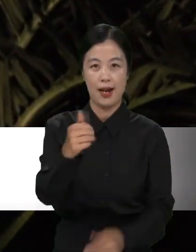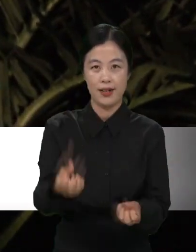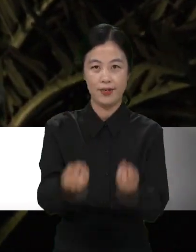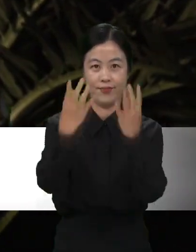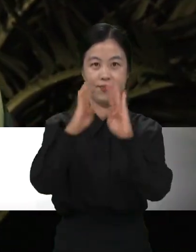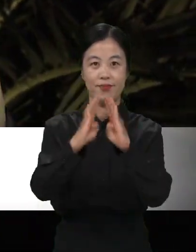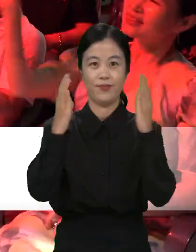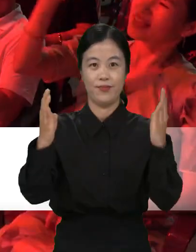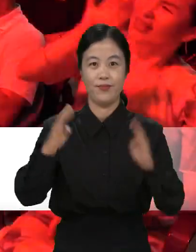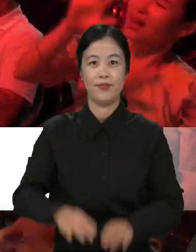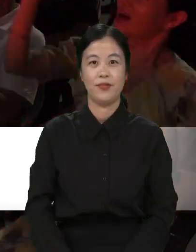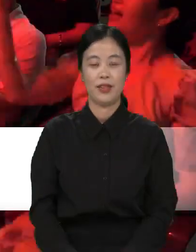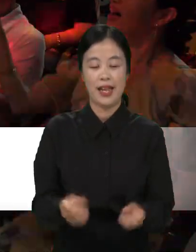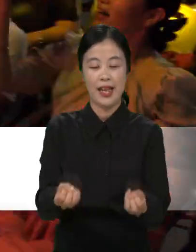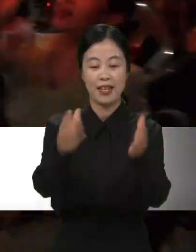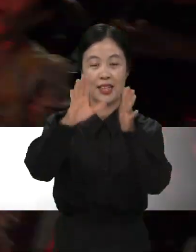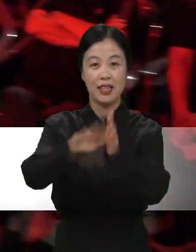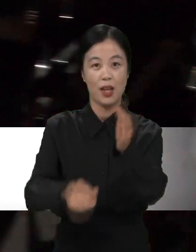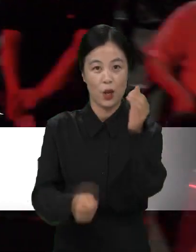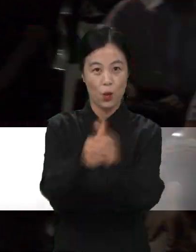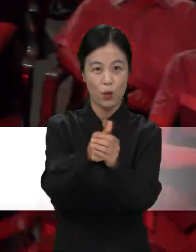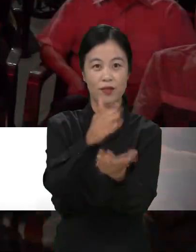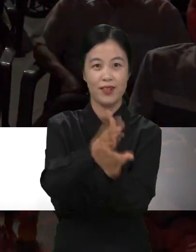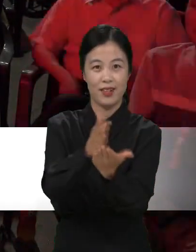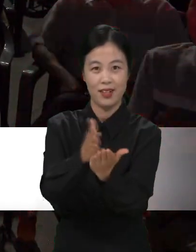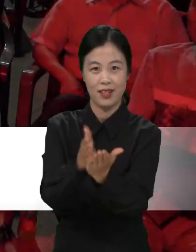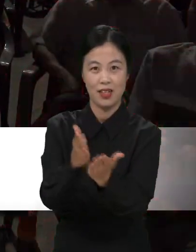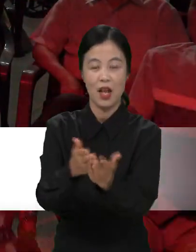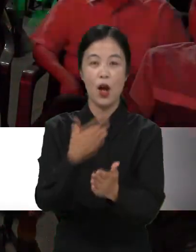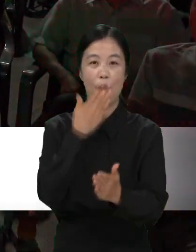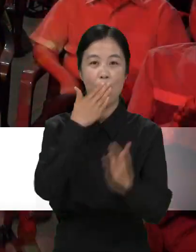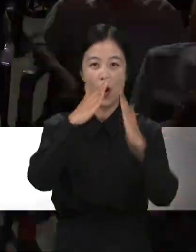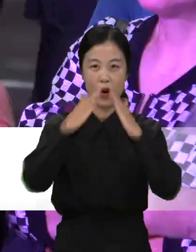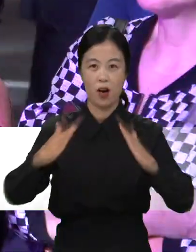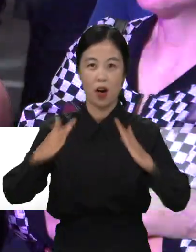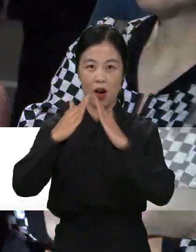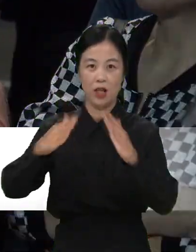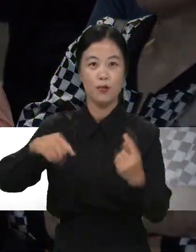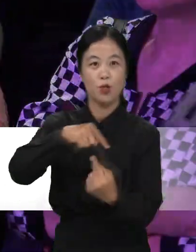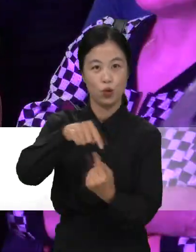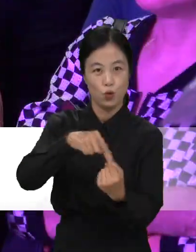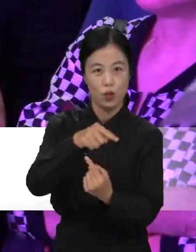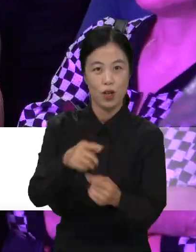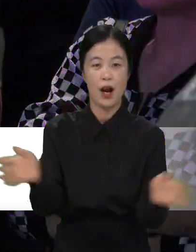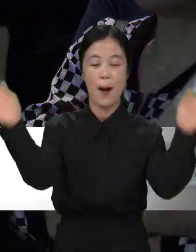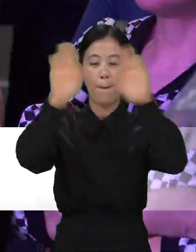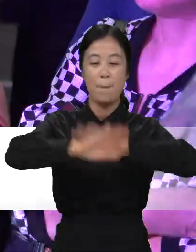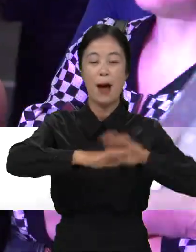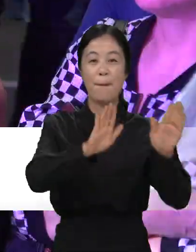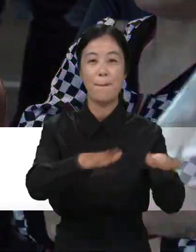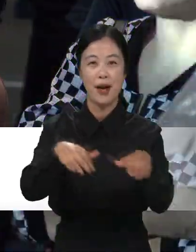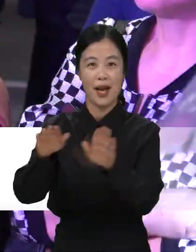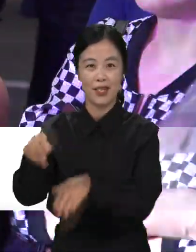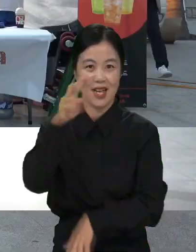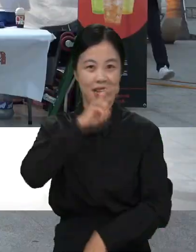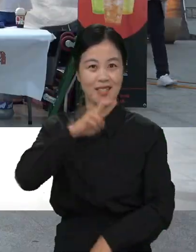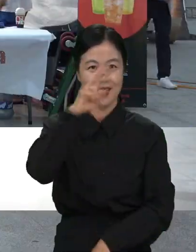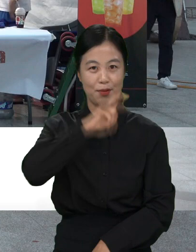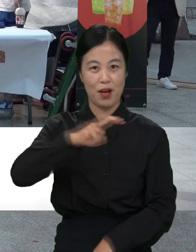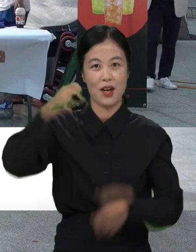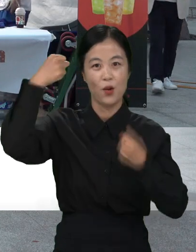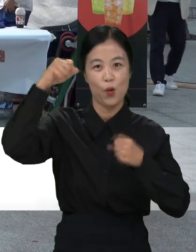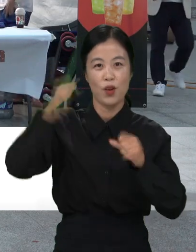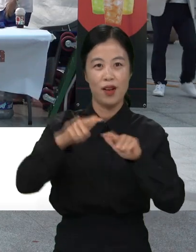개최됐습니다. 이번 행사에서는 푸드테크를 접목한 이색 메뉴 등을 선보인 먹거리 부스가 운영됐고